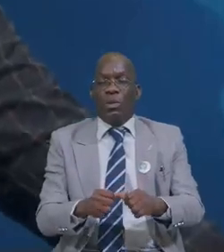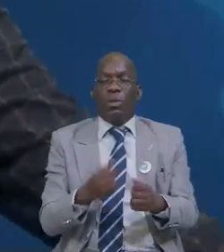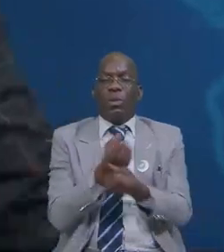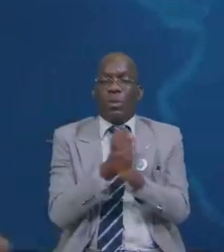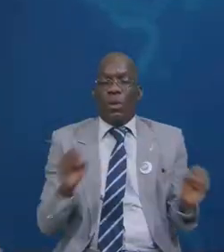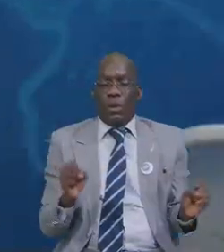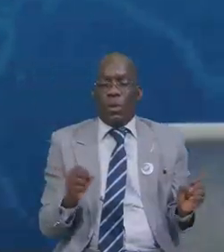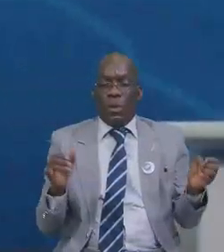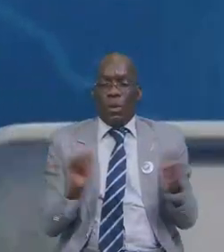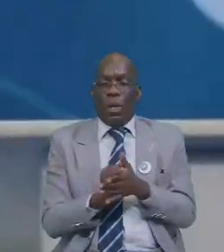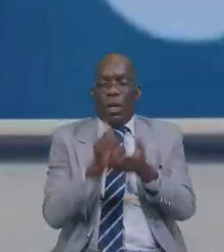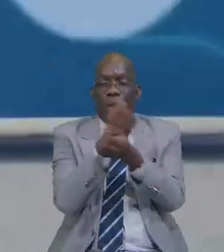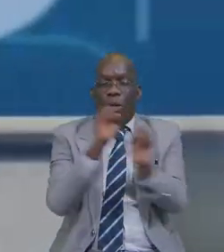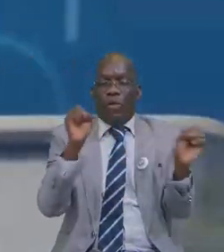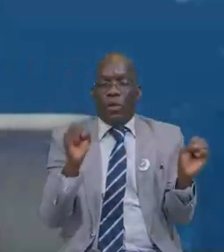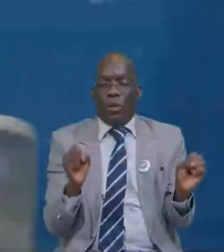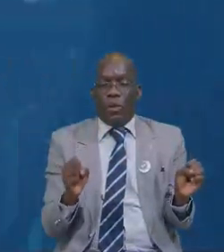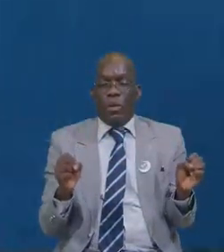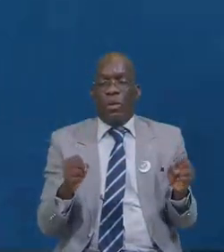le salut perpétuel,